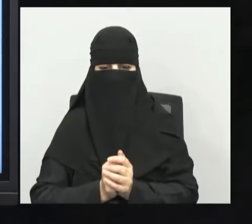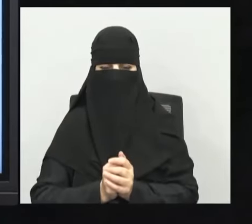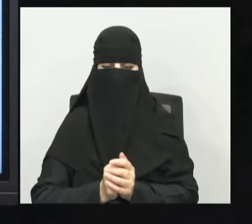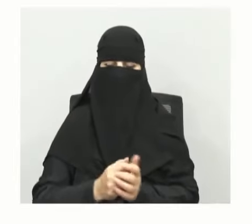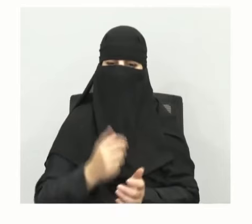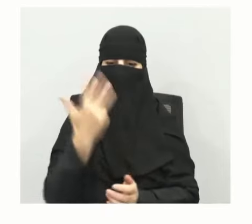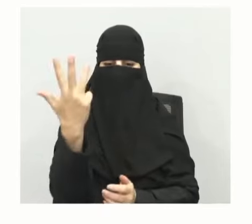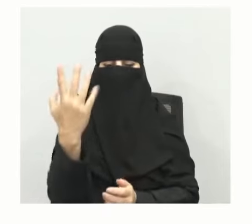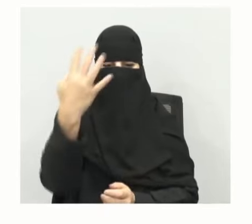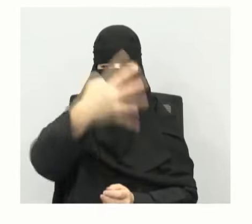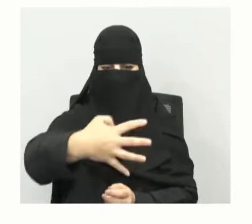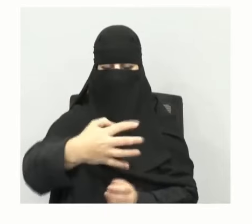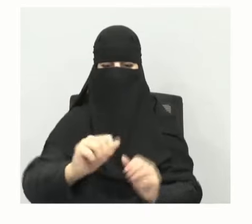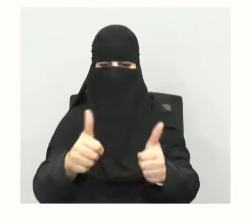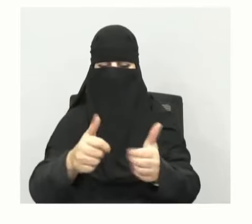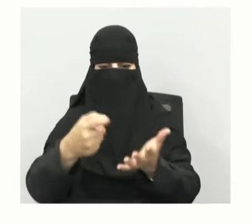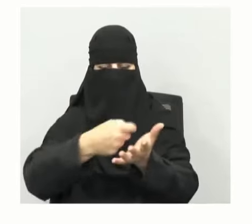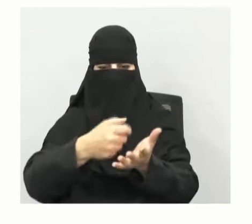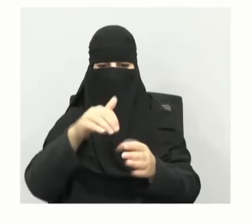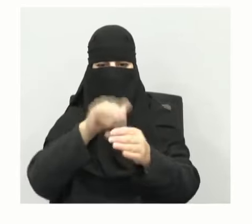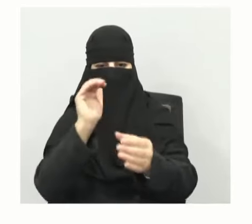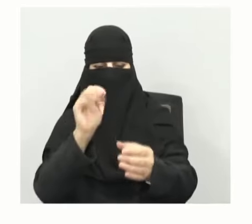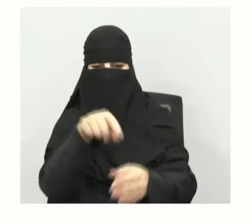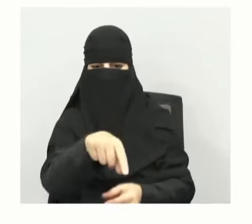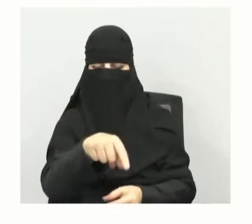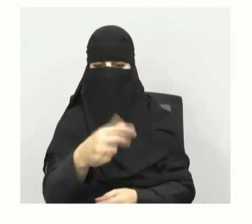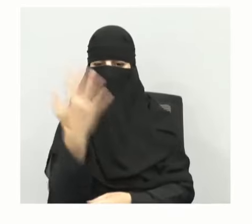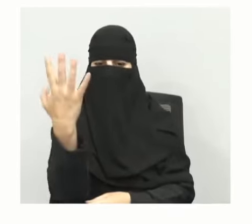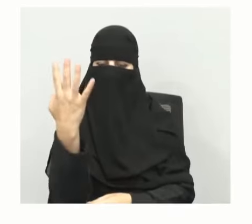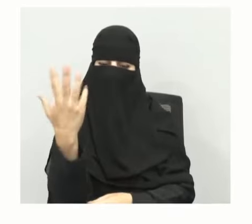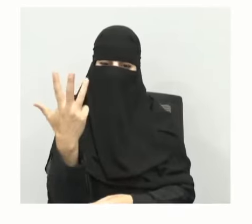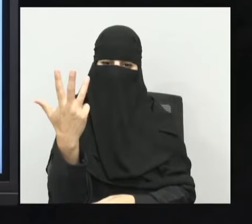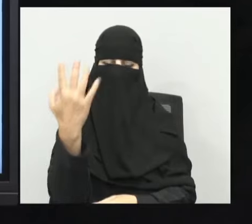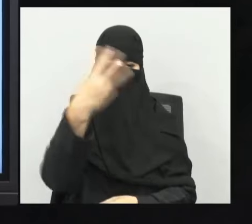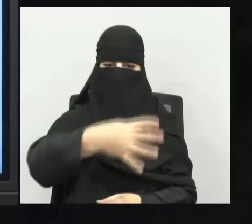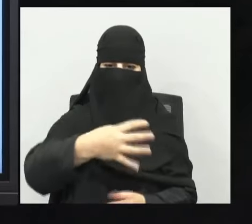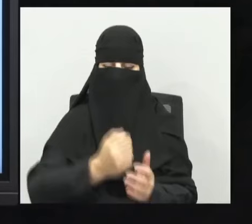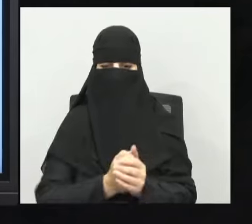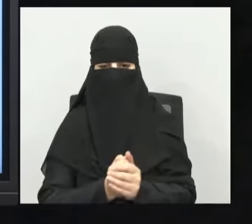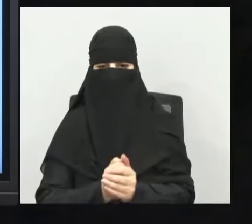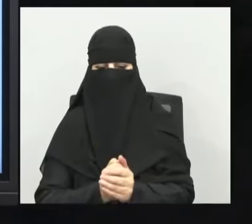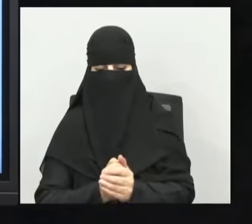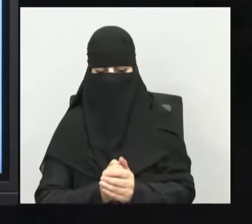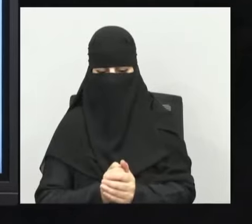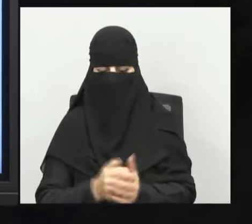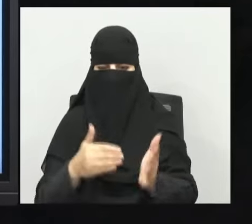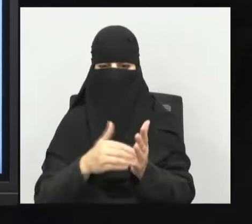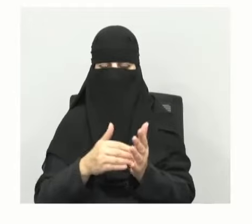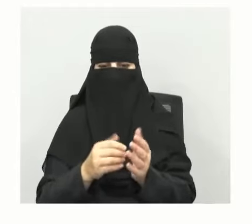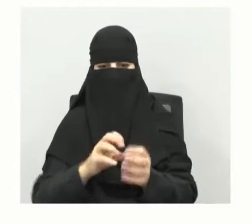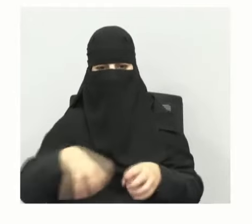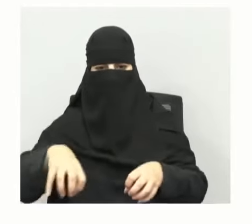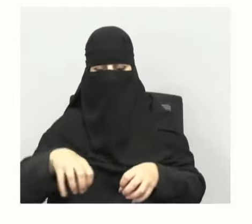49 بارك الله فيكم اذا نكتب في المخرجات هنا تسعه واربعون سهله ولا صعبه يلا عاد نجي لاخر فقره